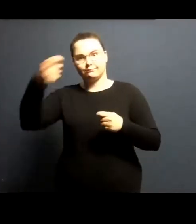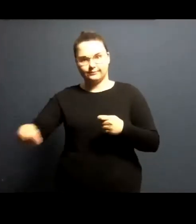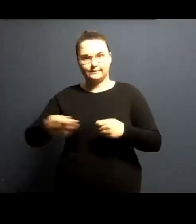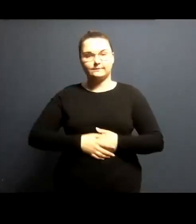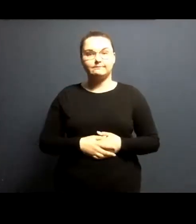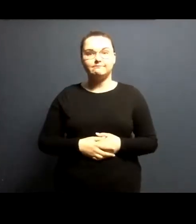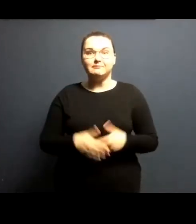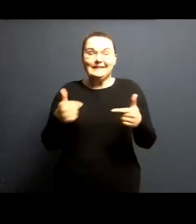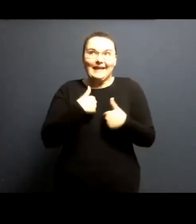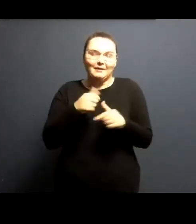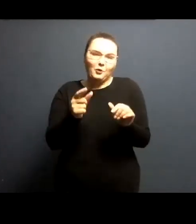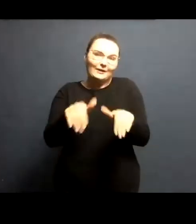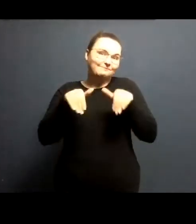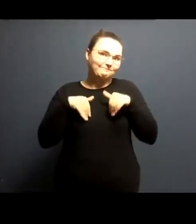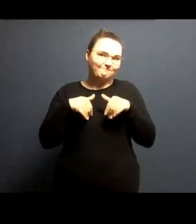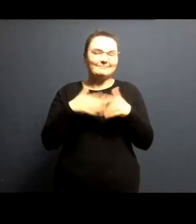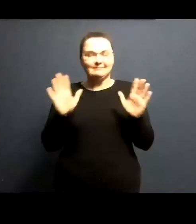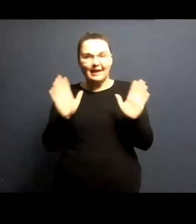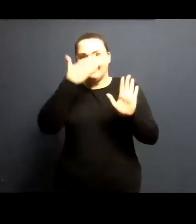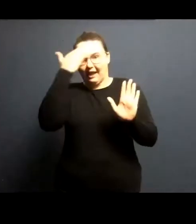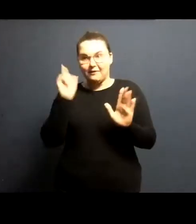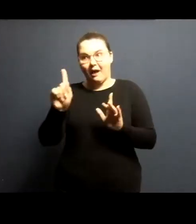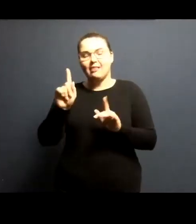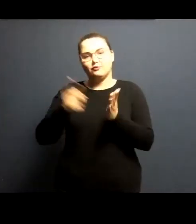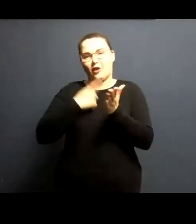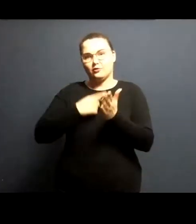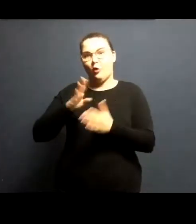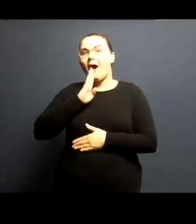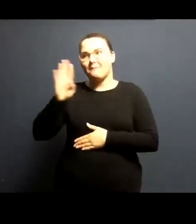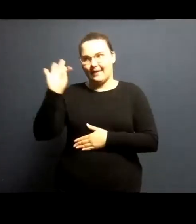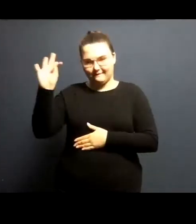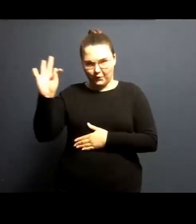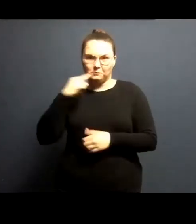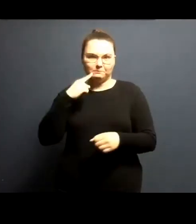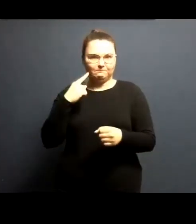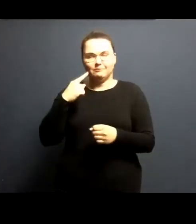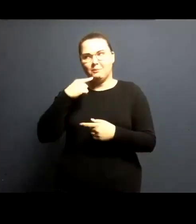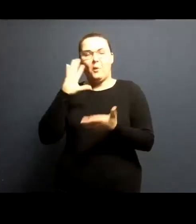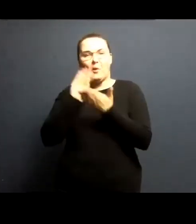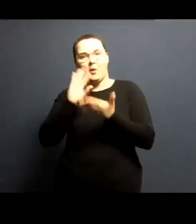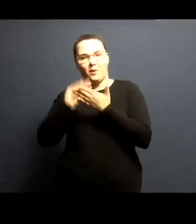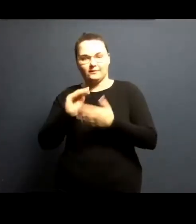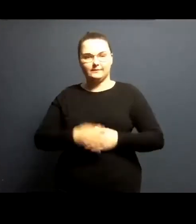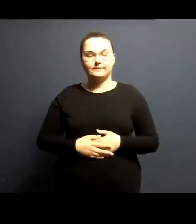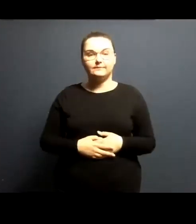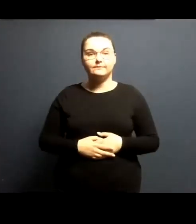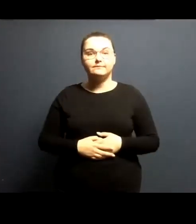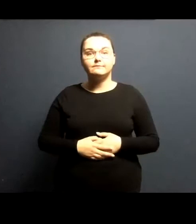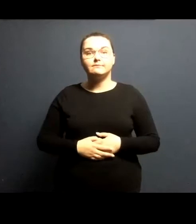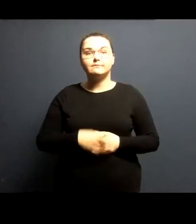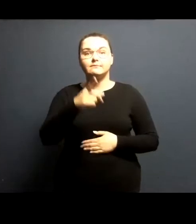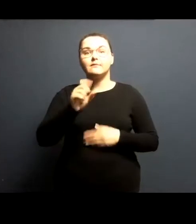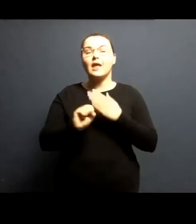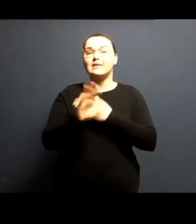wniosku, ale też Amerykanie często to przytaczają. i tutaj taki slajd, który mógłby, góra tego slajdu mogłaby